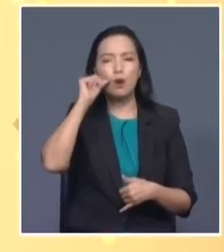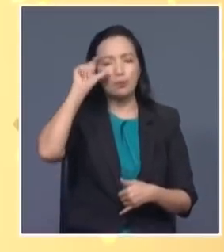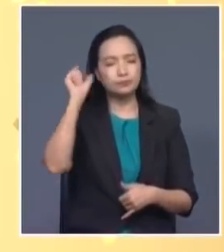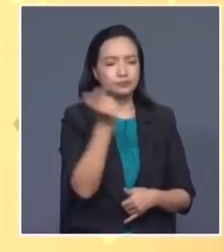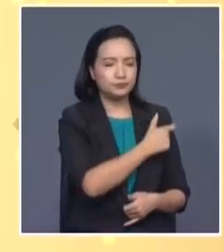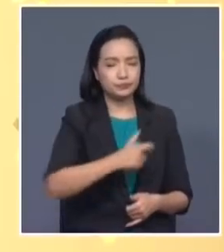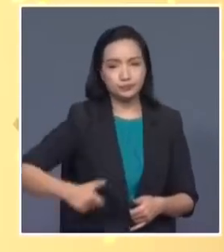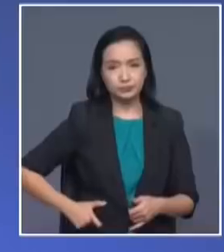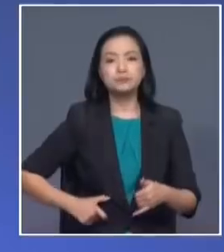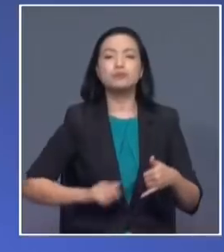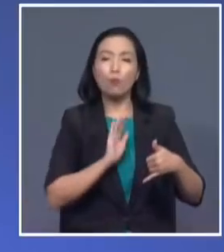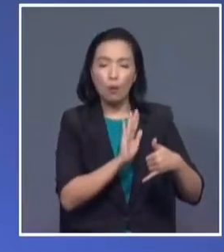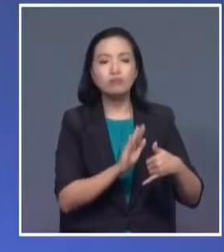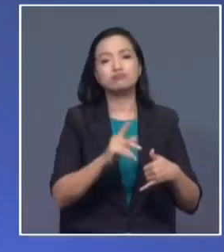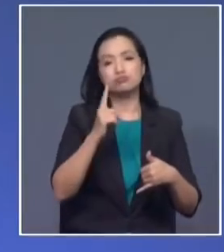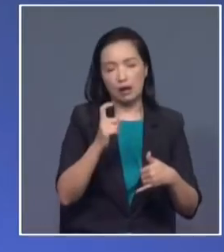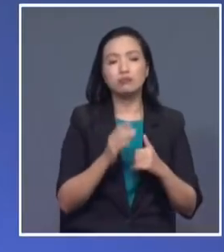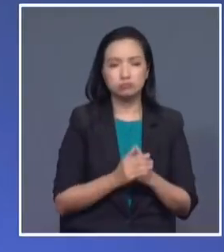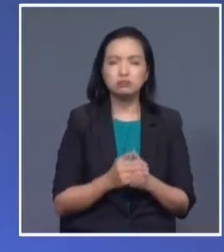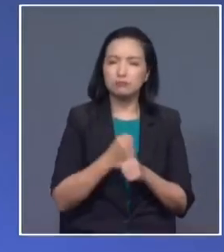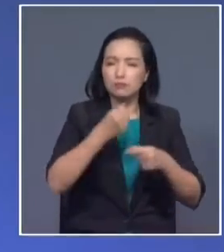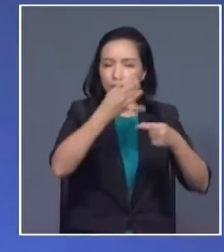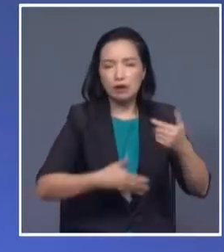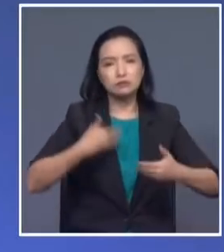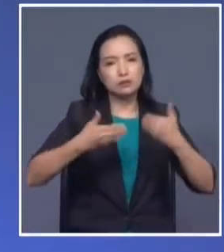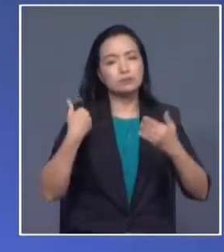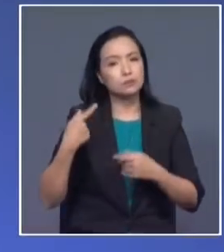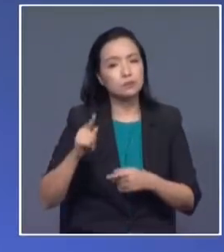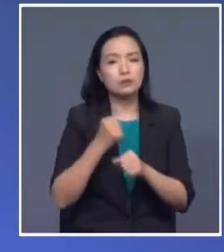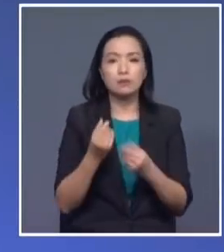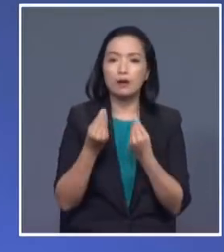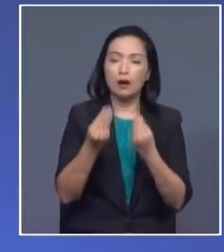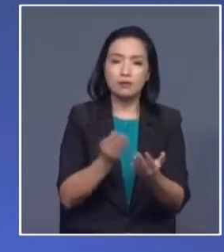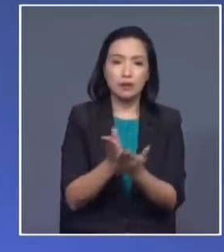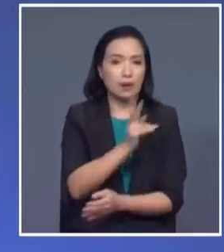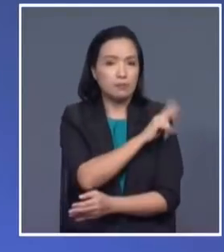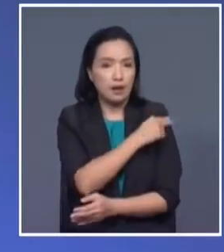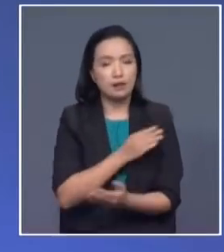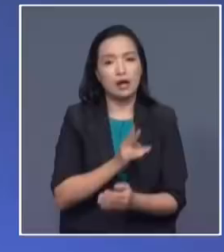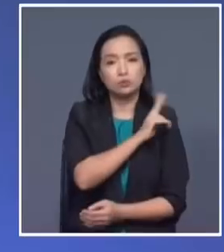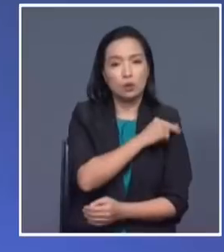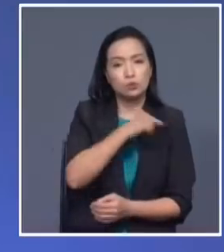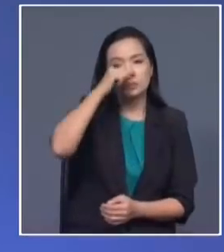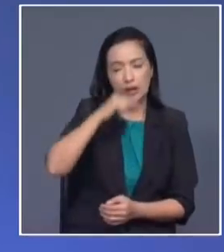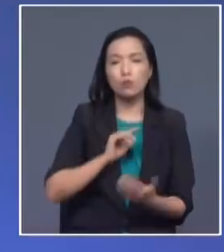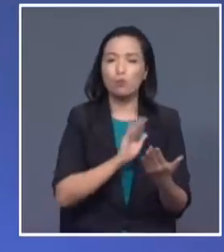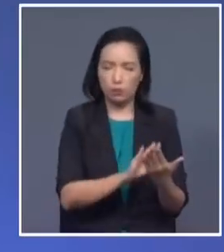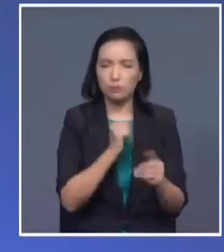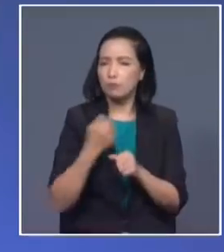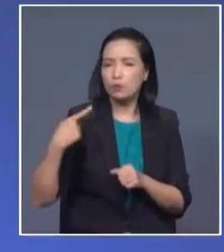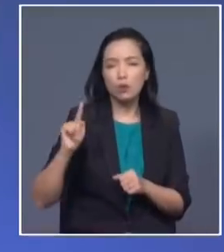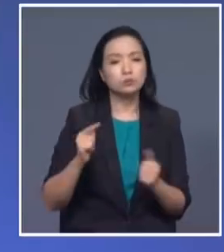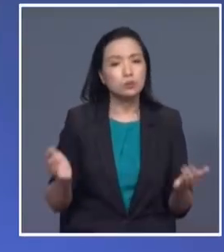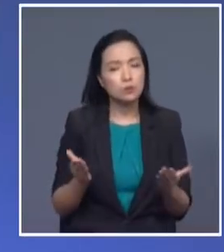ระบรมราชชนกที่ได้ทรงพระราชกรณียกิจมากมายที่เป็นประโยชน์แก่วงการแพทย์และการสาธารณสุขของประเทศไทยช่วยเส